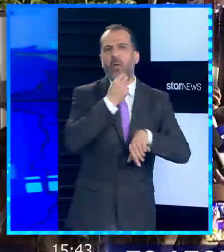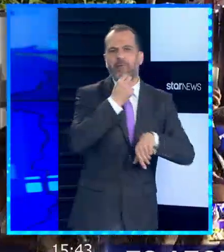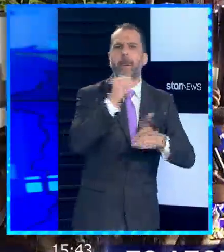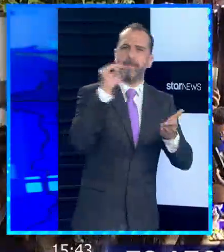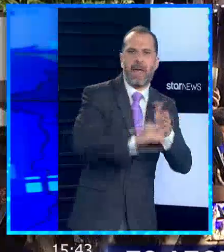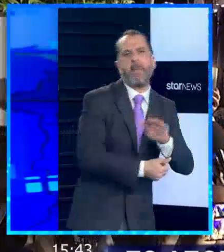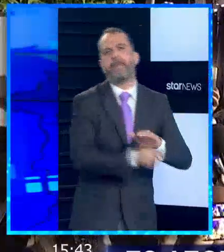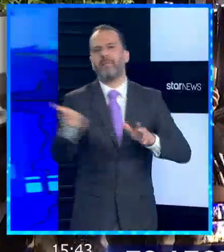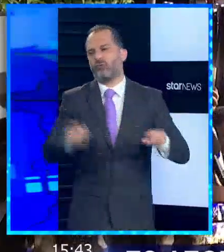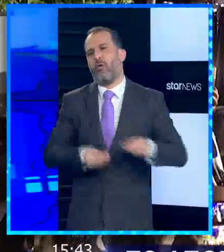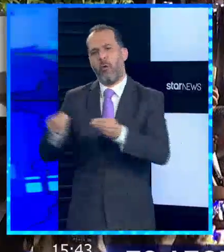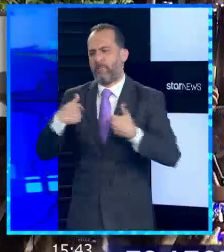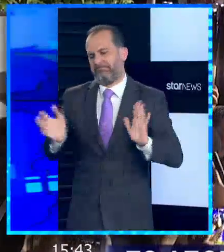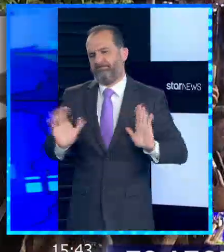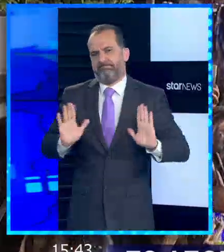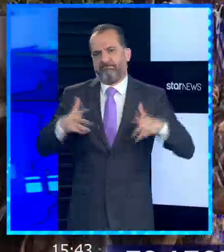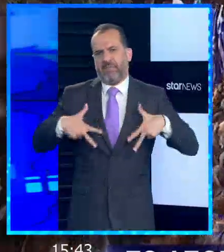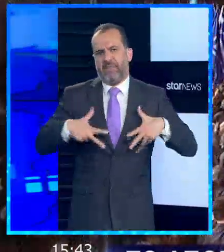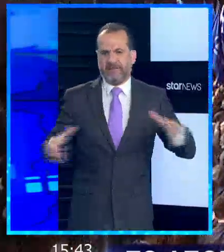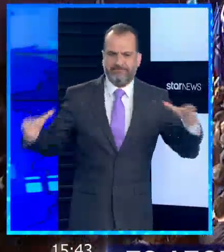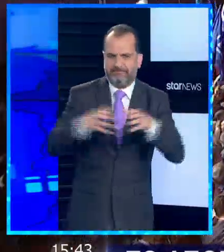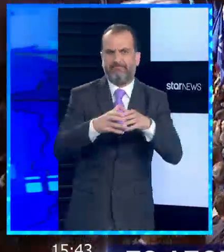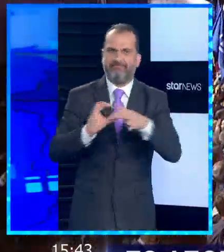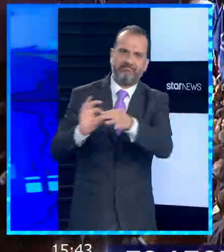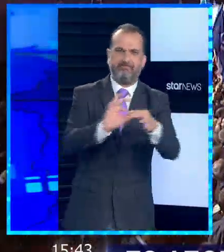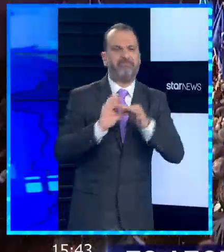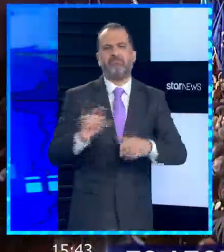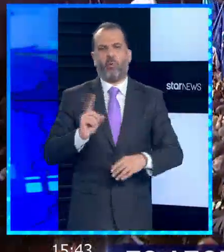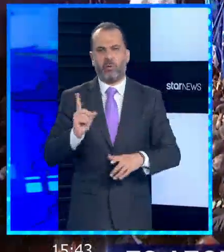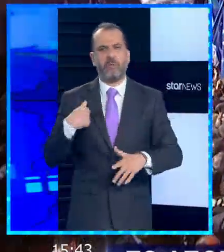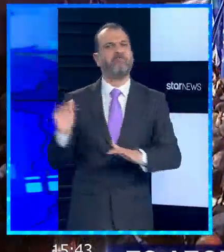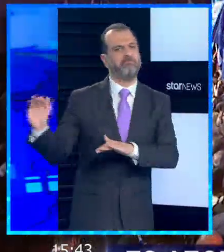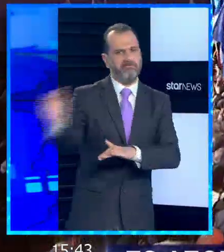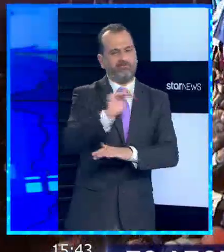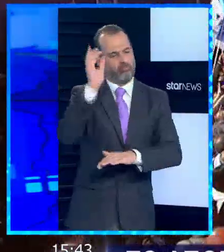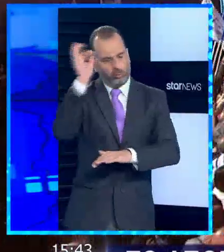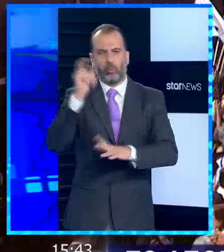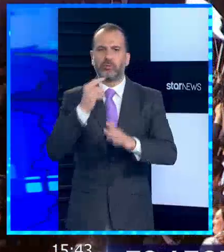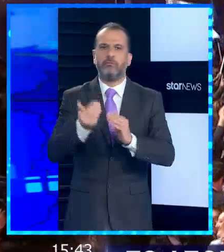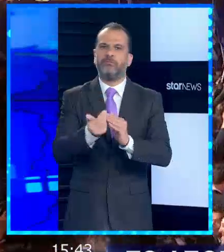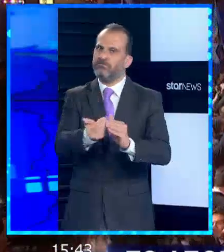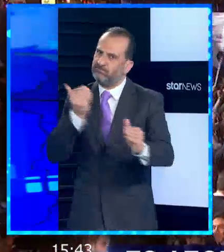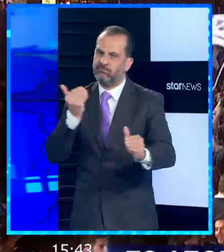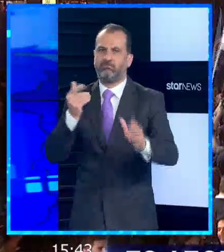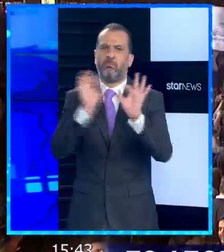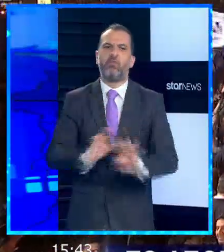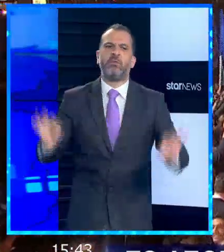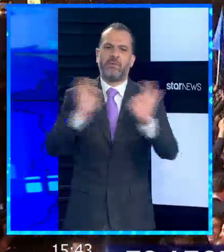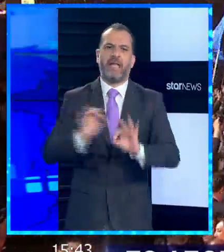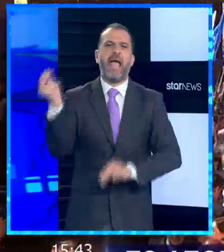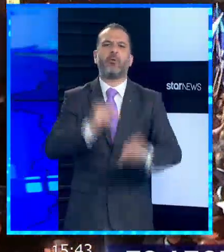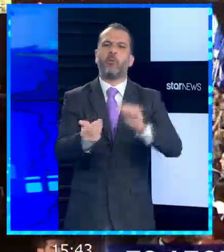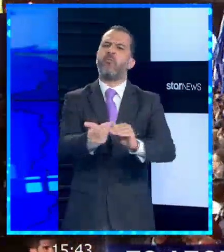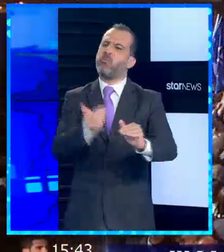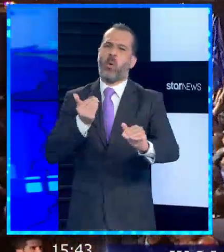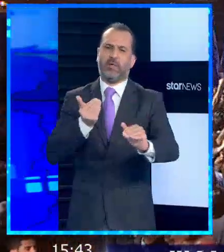Πρόεδρο της Δημοκρατίας και όπως είπε στους πολιτικούς αρχηγούς, θα προτείνει την επίσπευση της σύγκλησης και τη διάλυση της Βουλής, ώστε οι εκλογές, όπως είπες, να